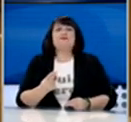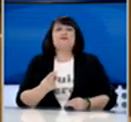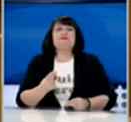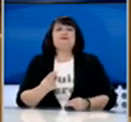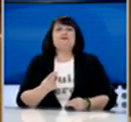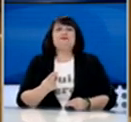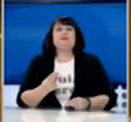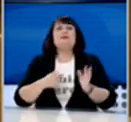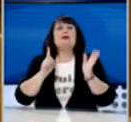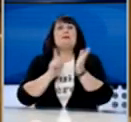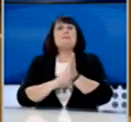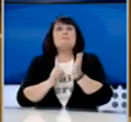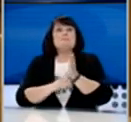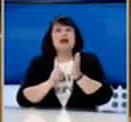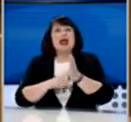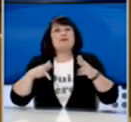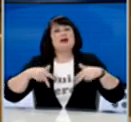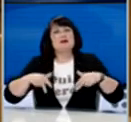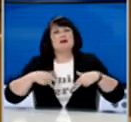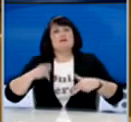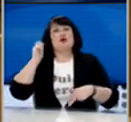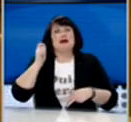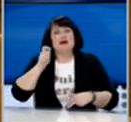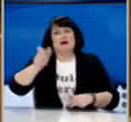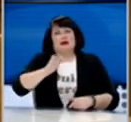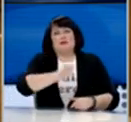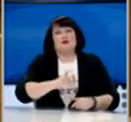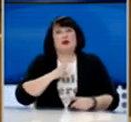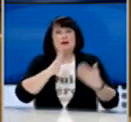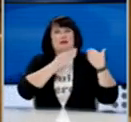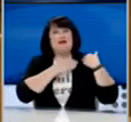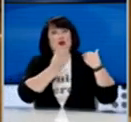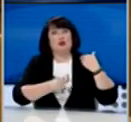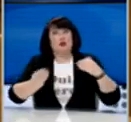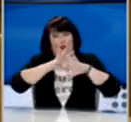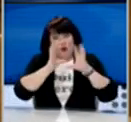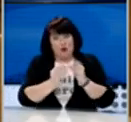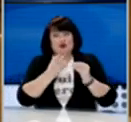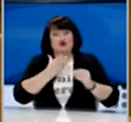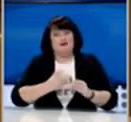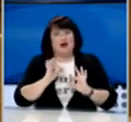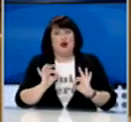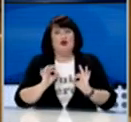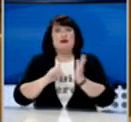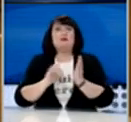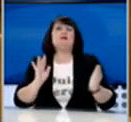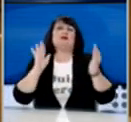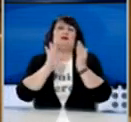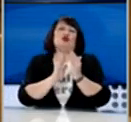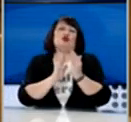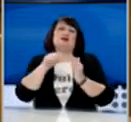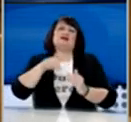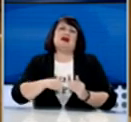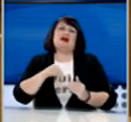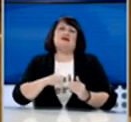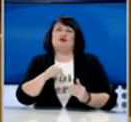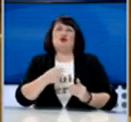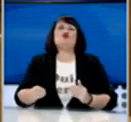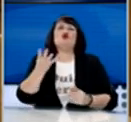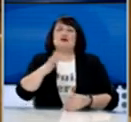και πρέπει οι πολιτική ο κρατικός μηχανισμός και οι πολίτες με μεγάλη υπευθυνότητα και σοβαρότητα να αντιμετωπίσουμε αυτή τη νέα